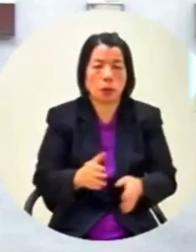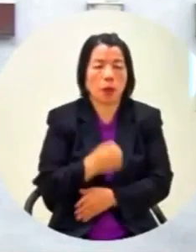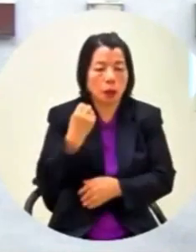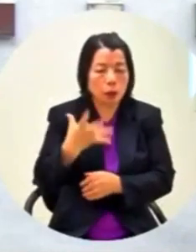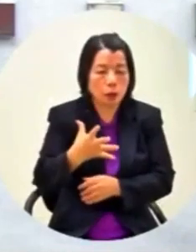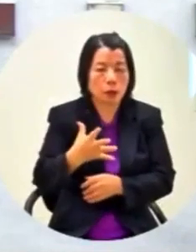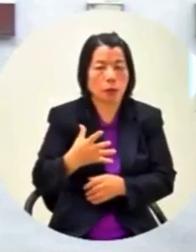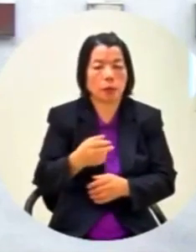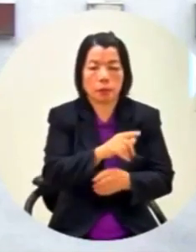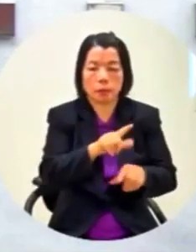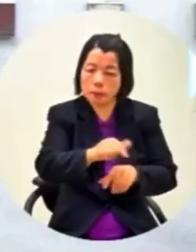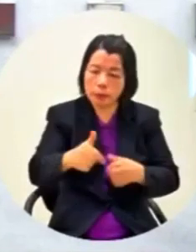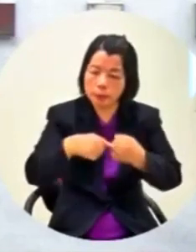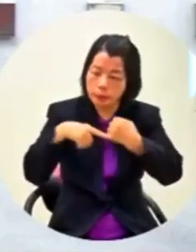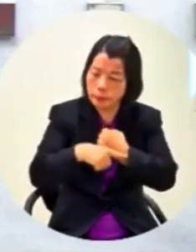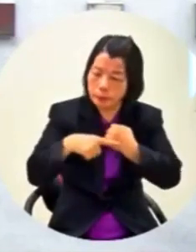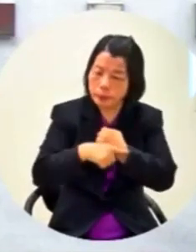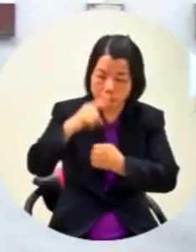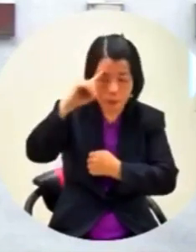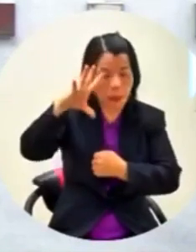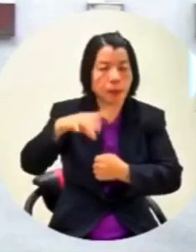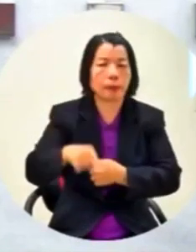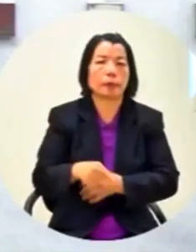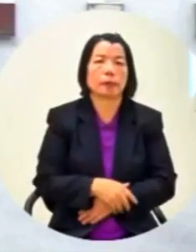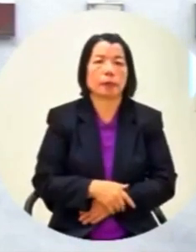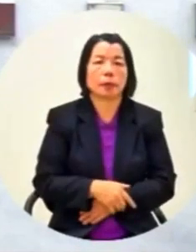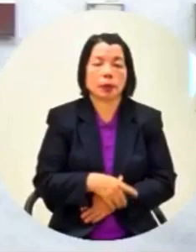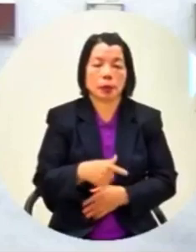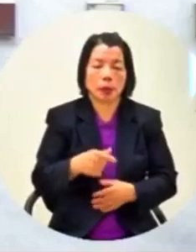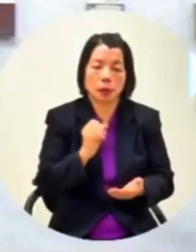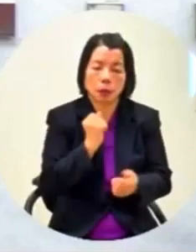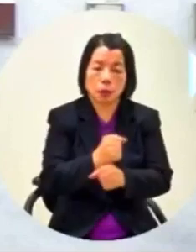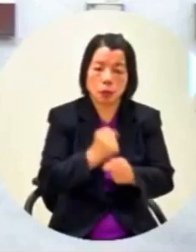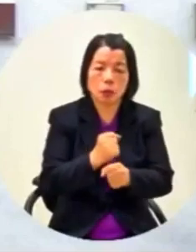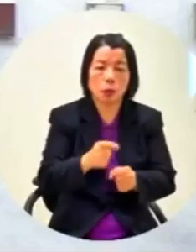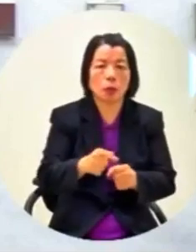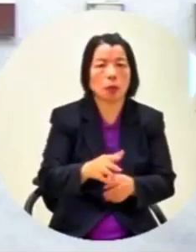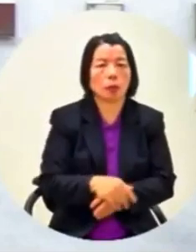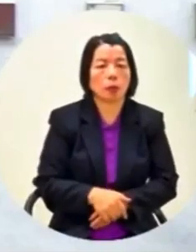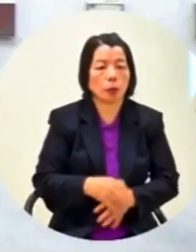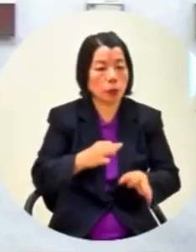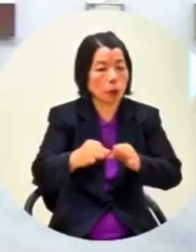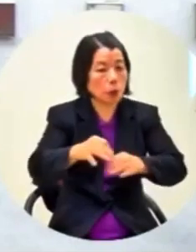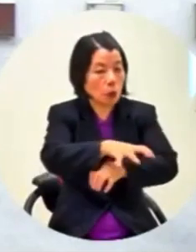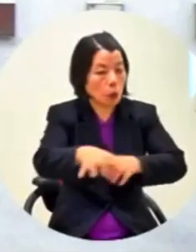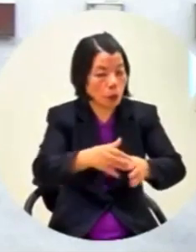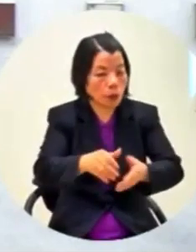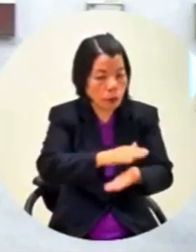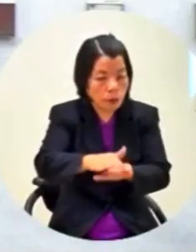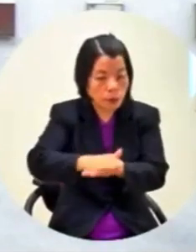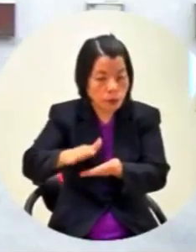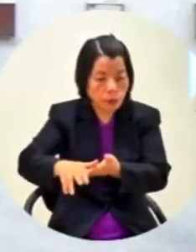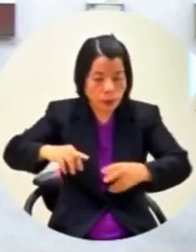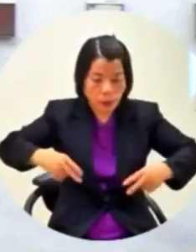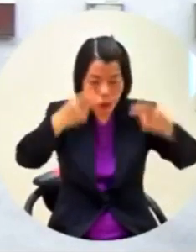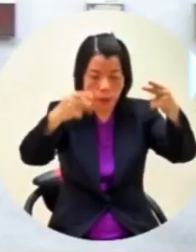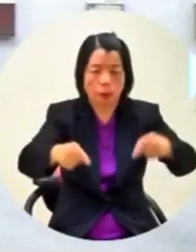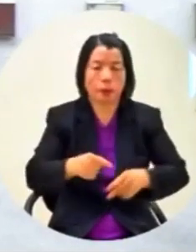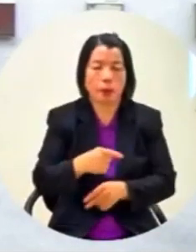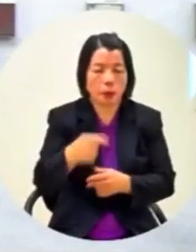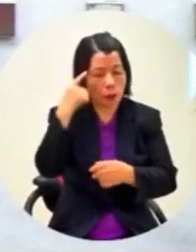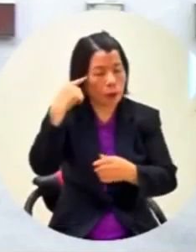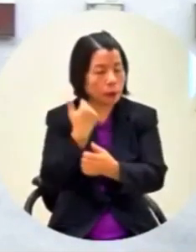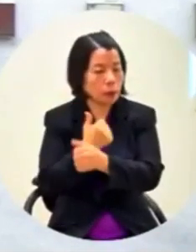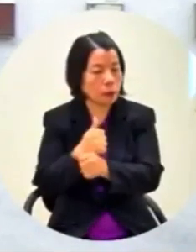发，或是趁机会做商店环境的改善，思考创新提升服务品